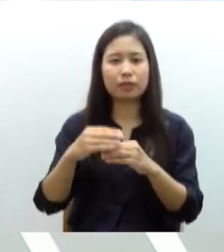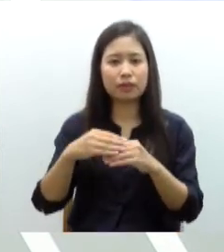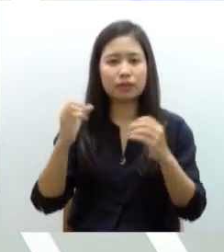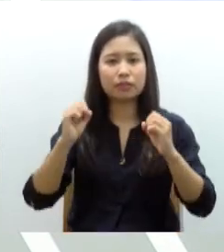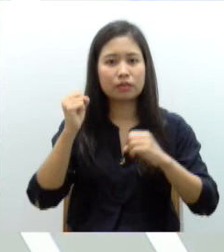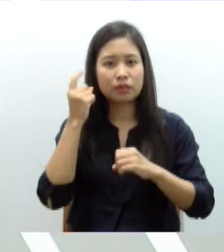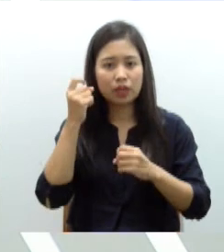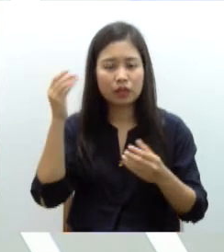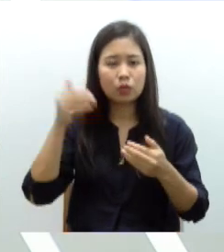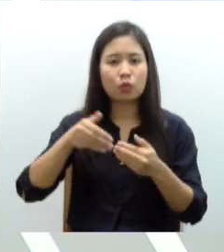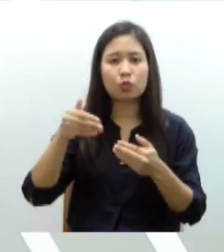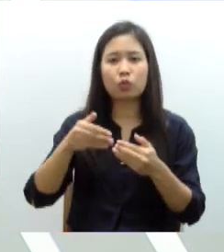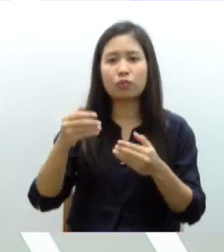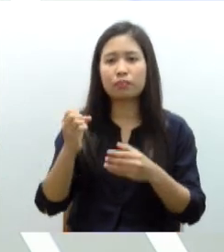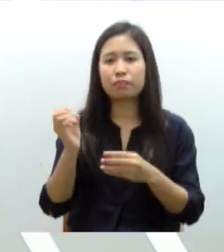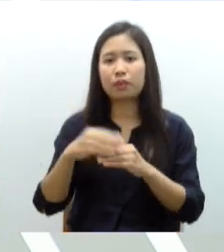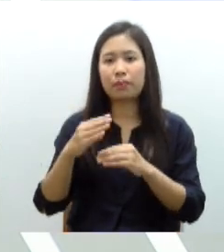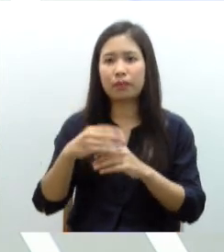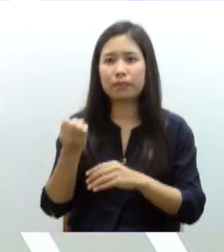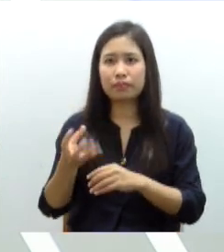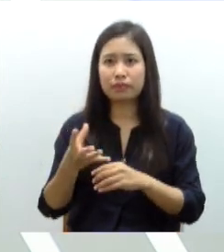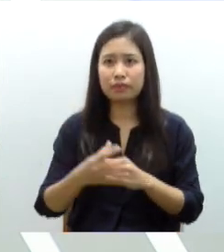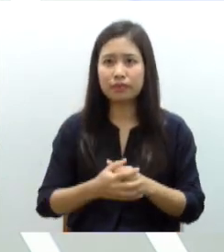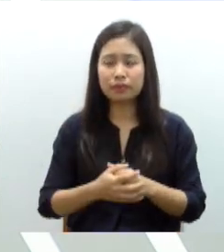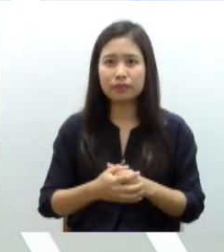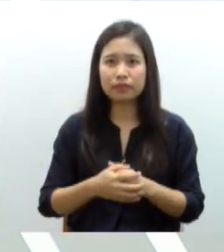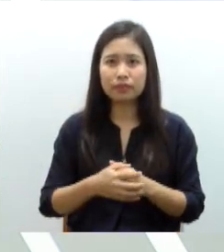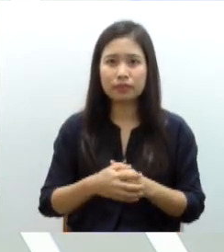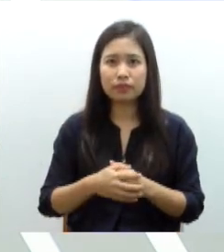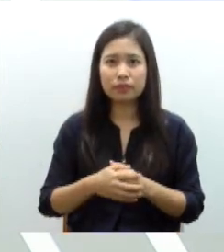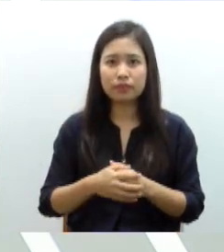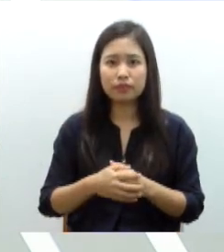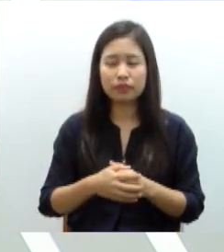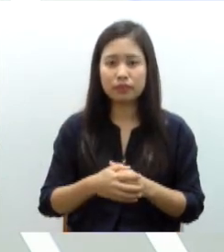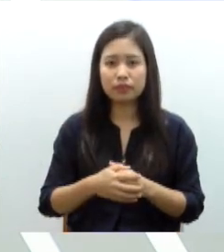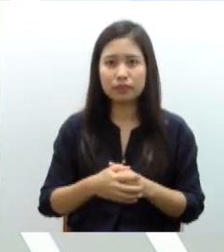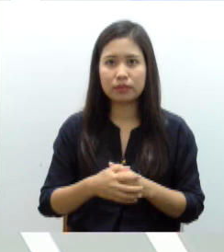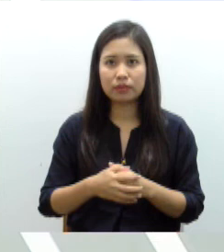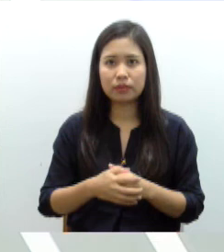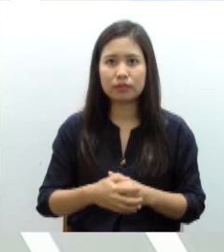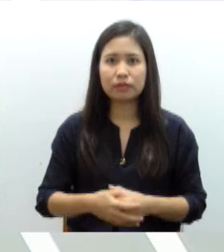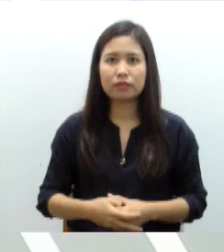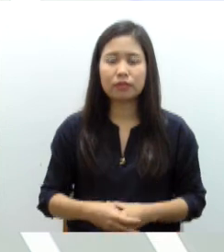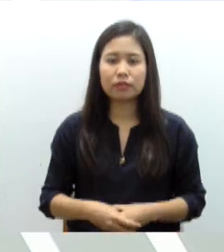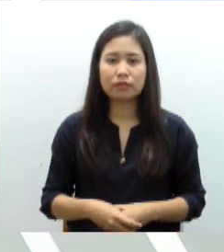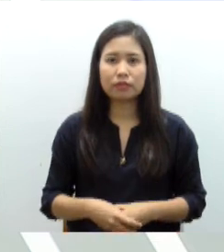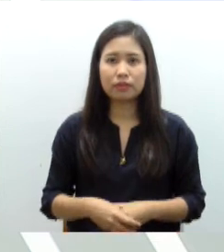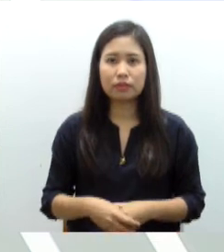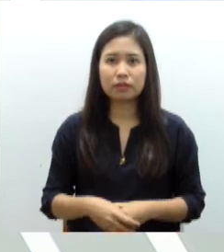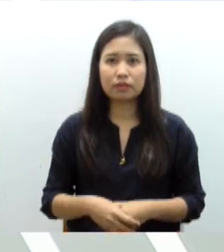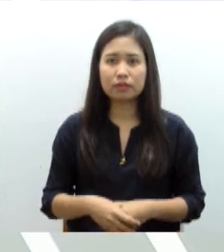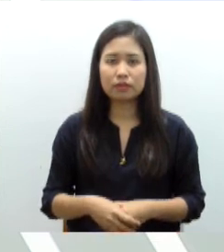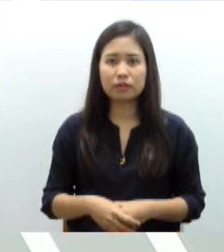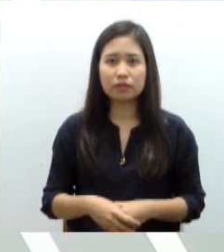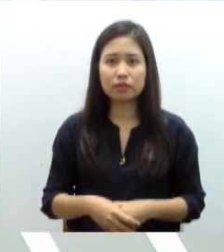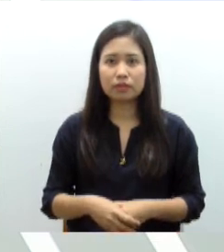ล้วมีการนำผลประเมินไปใช้อย่างจริงจังมากขึ้นครับ ครับโอเคก็คือเป็นในส่วนของโดยสรุปก็คือจะยึดโครงส